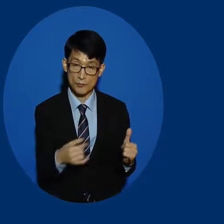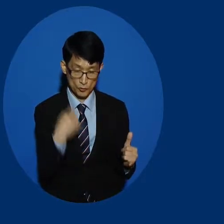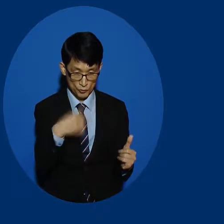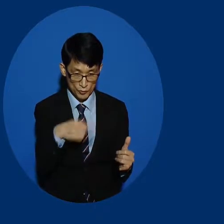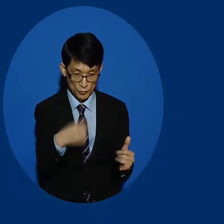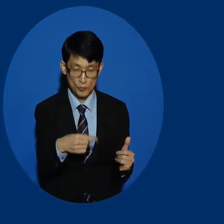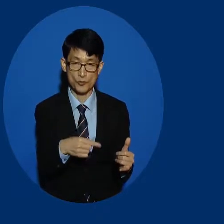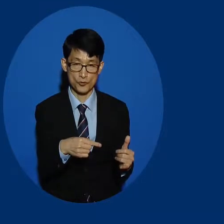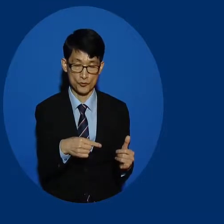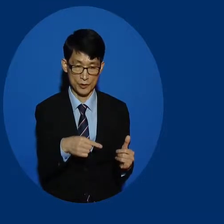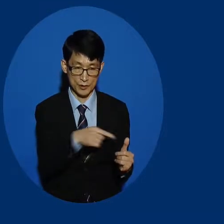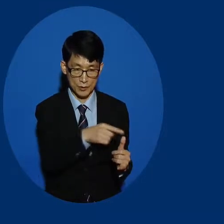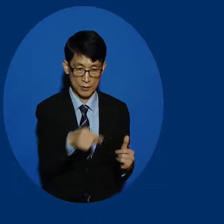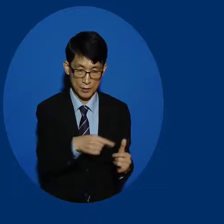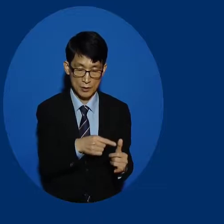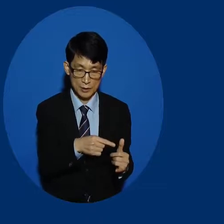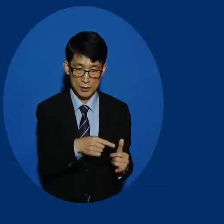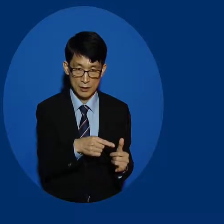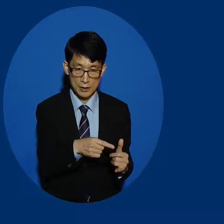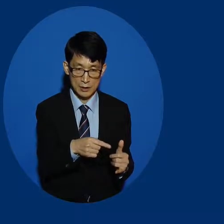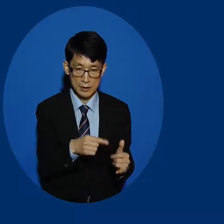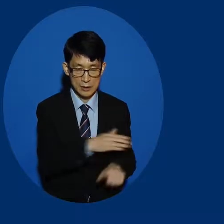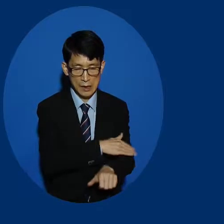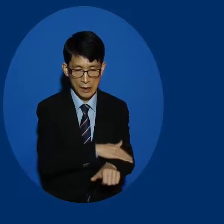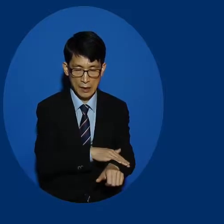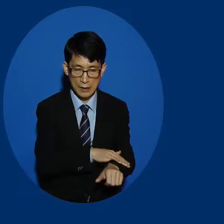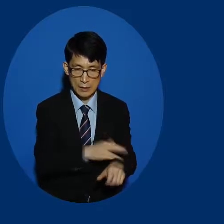평생교육 소양 함양을 위한 그런 교육들도